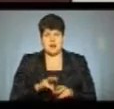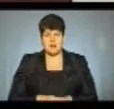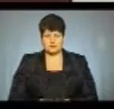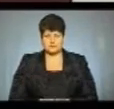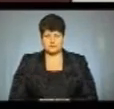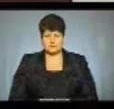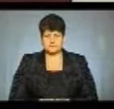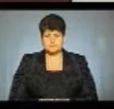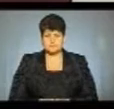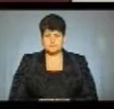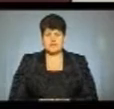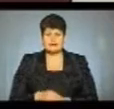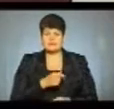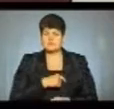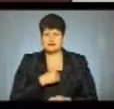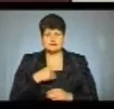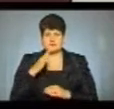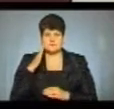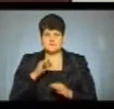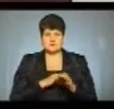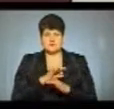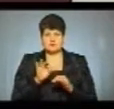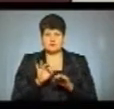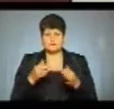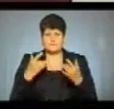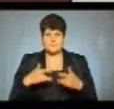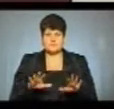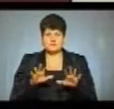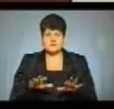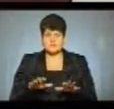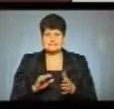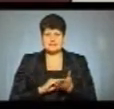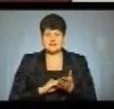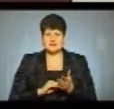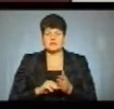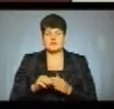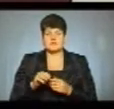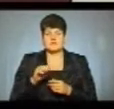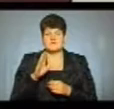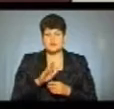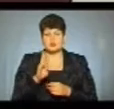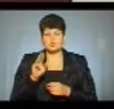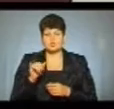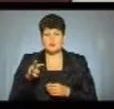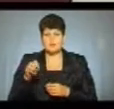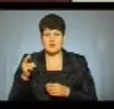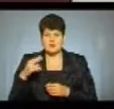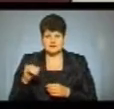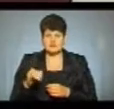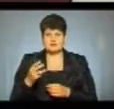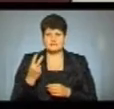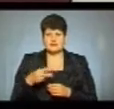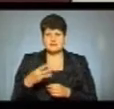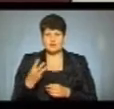Депутати Тернопільської міськради не проголосували за проєкт про звільнення з посади секретаря міськради Віктора Шумади. 23 з 38 депутатів